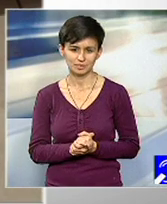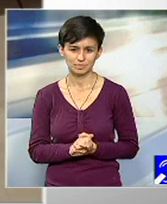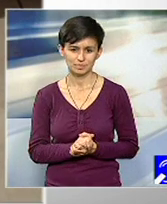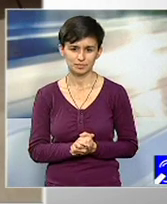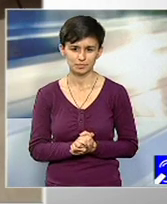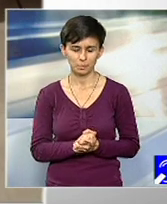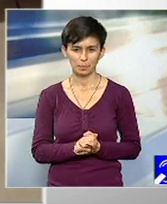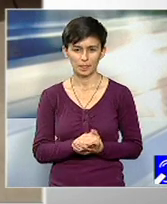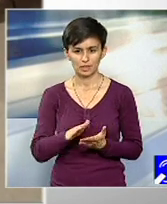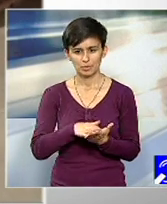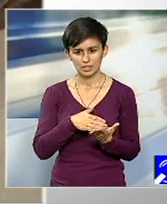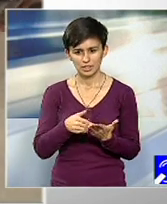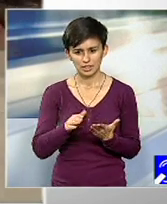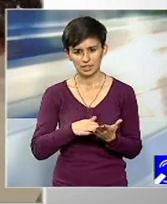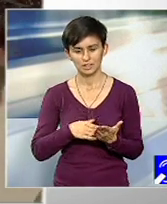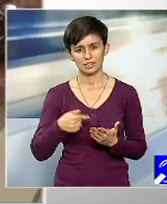Deci, punem gem